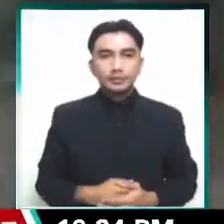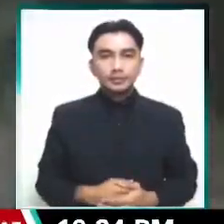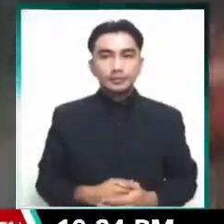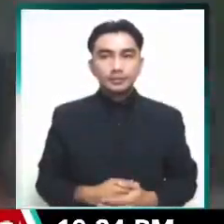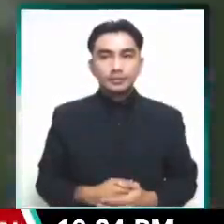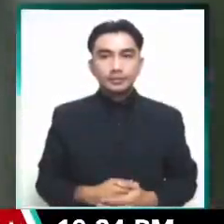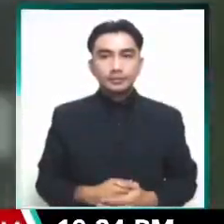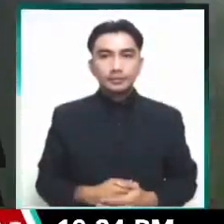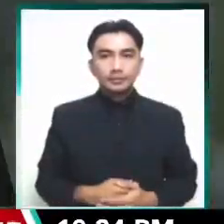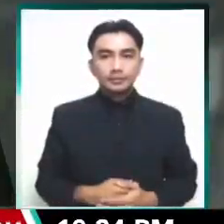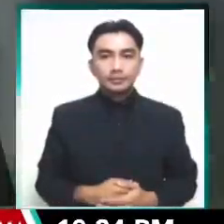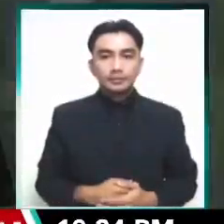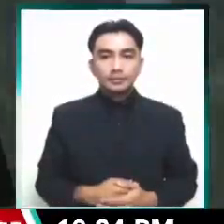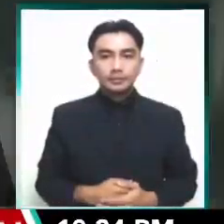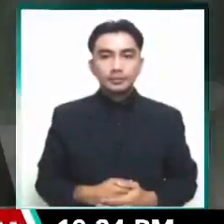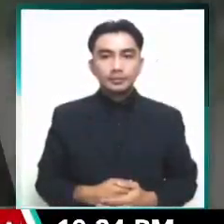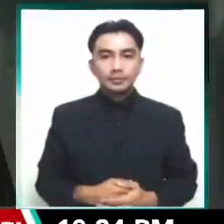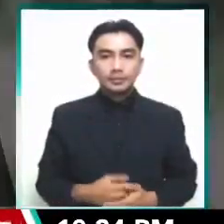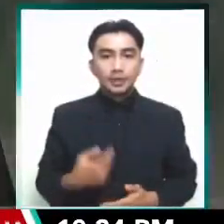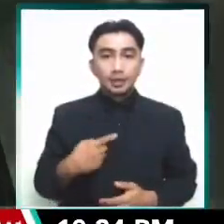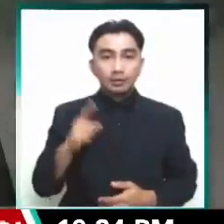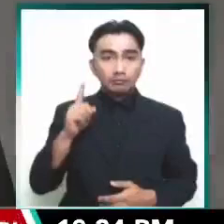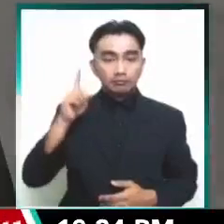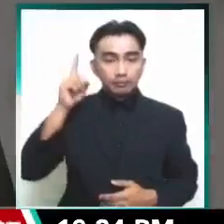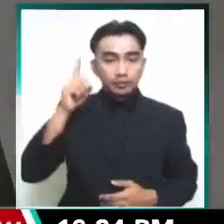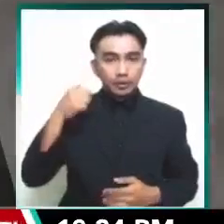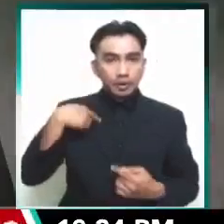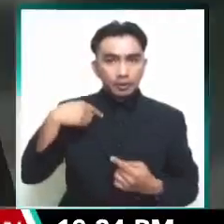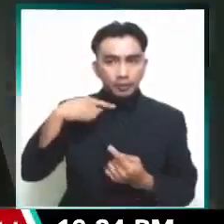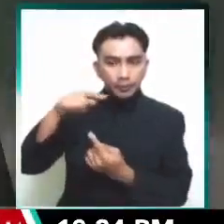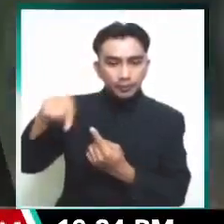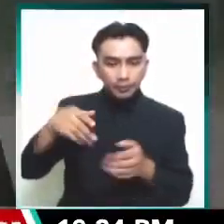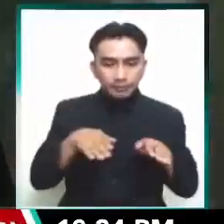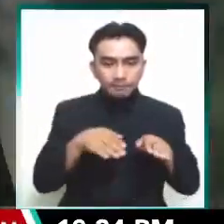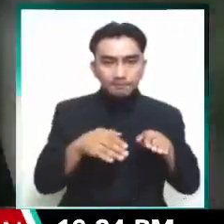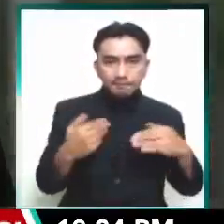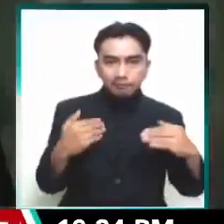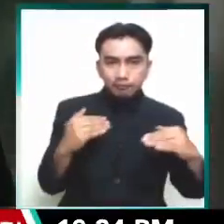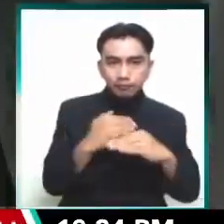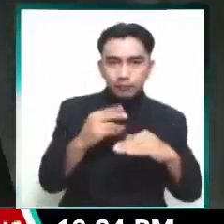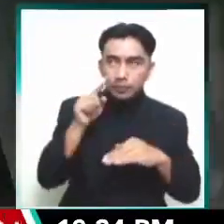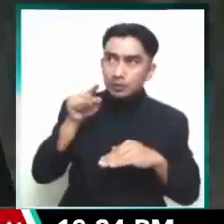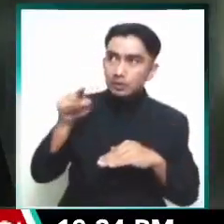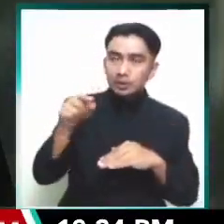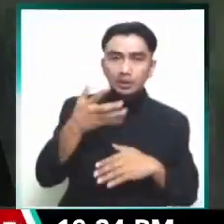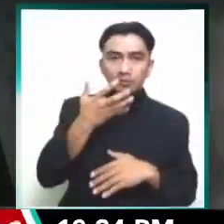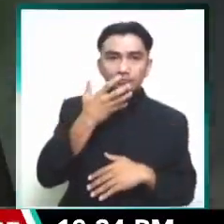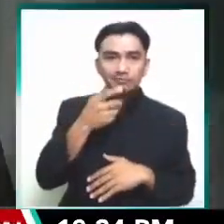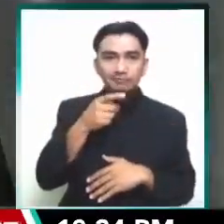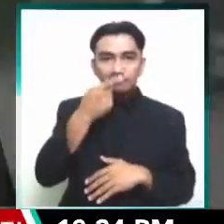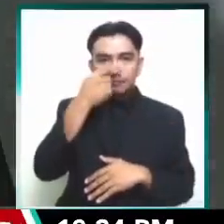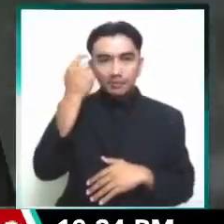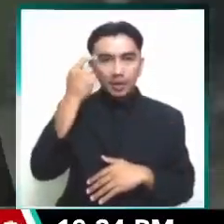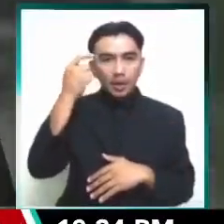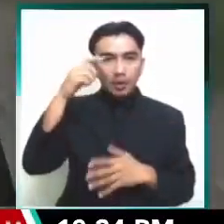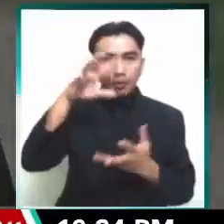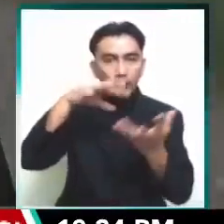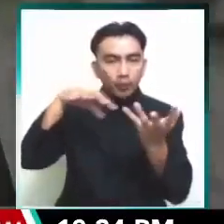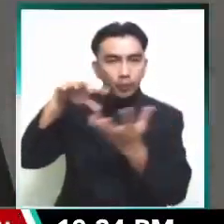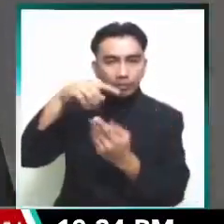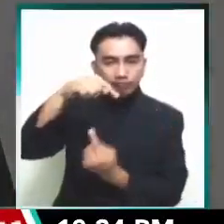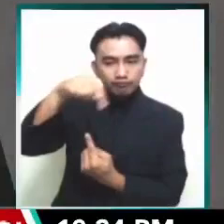Tanaw mula sa highway sa bahagi ng San Ildefonso, Ilocos Sur, ang may itim na kalangitan at malaking buhawi.